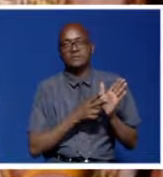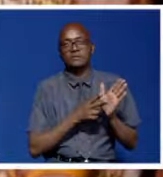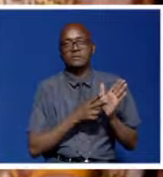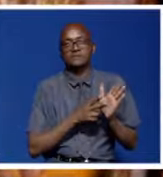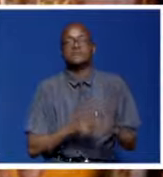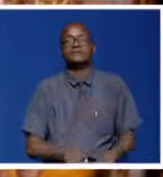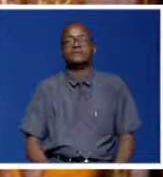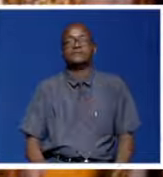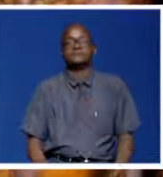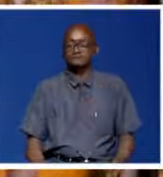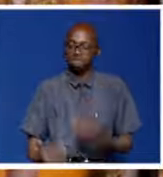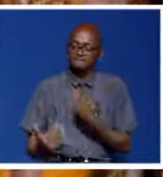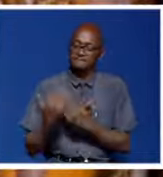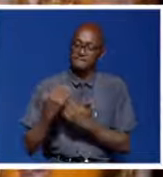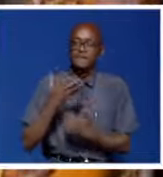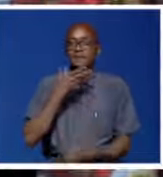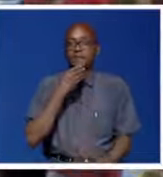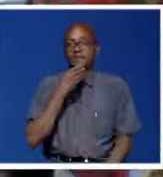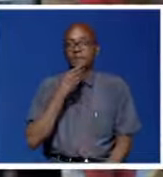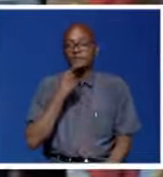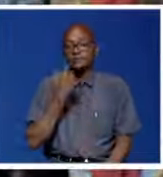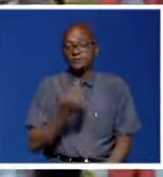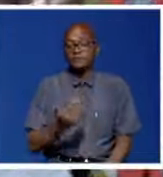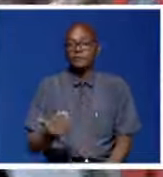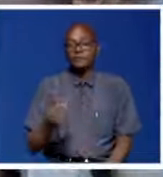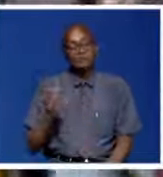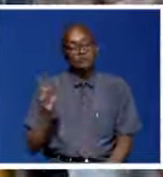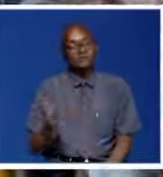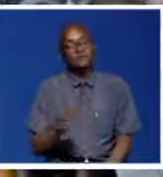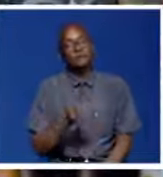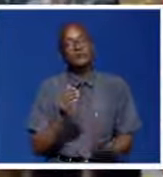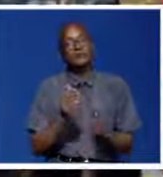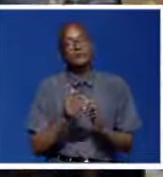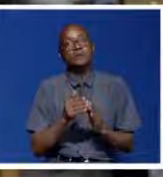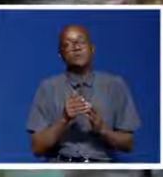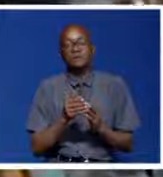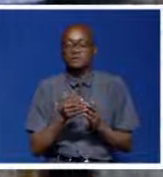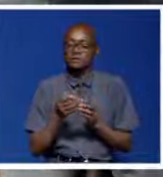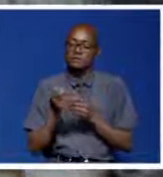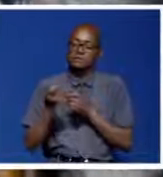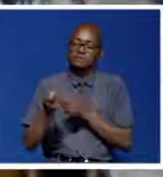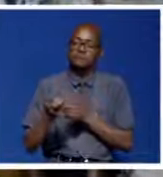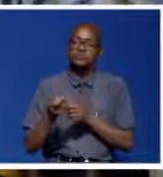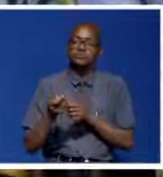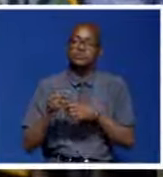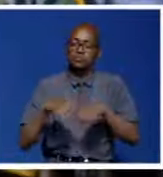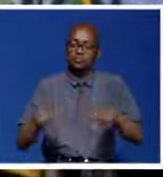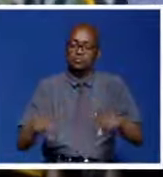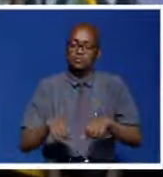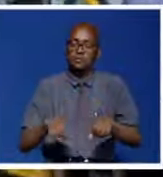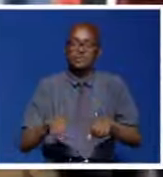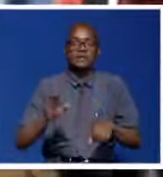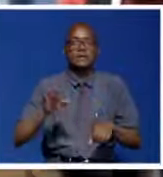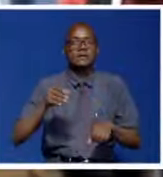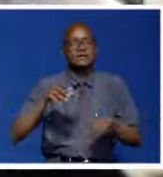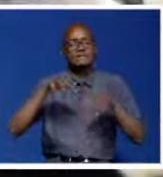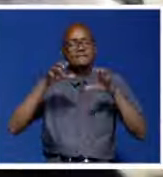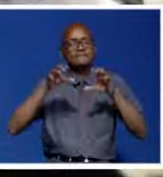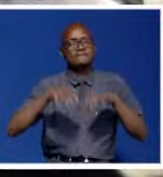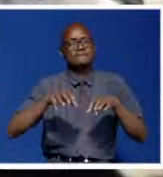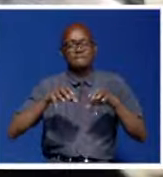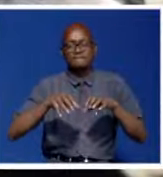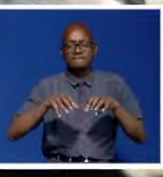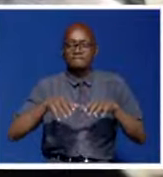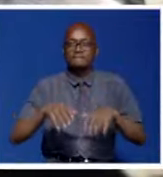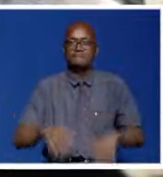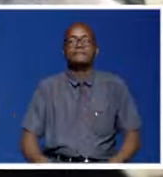Akielezea tukio hilo, baba mzazi amesema watoto hao waliondoka nyumbani kwenda kuchanja kuni, na baada ya muda mfupi mvua kubwa ilianza kunyesha. Baada ya